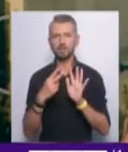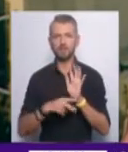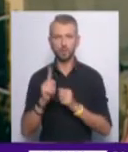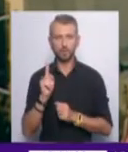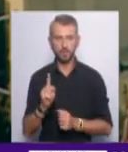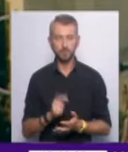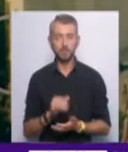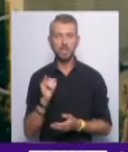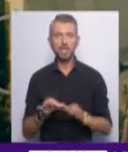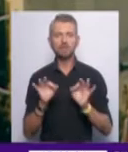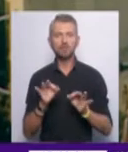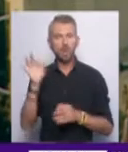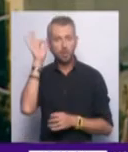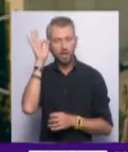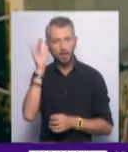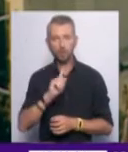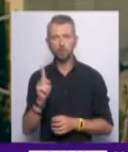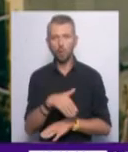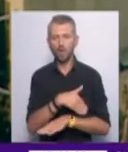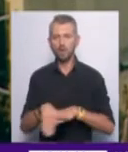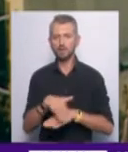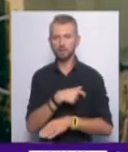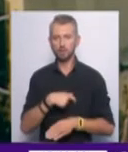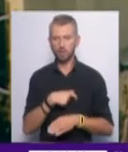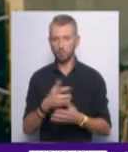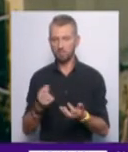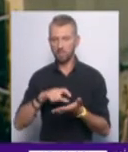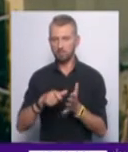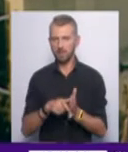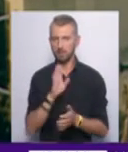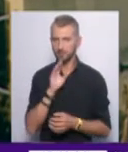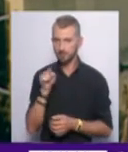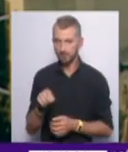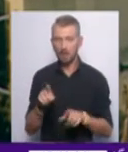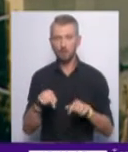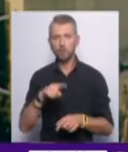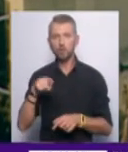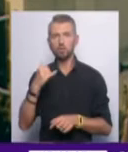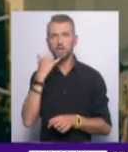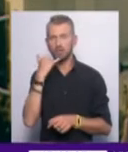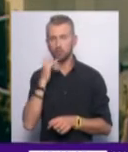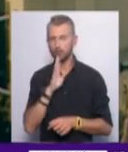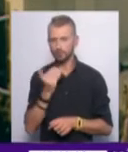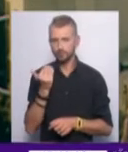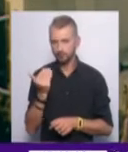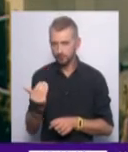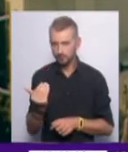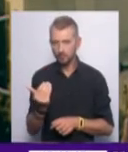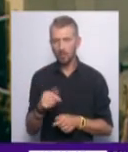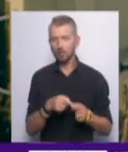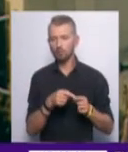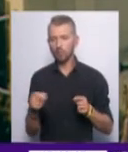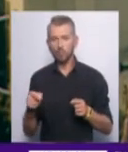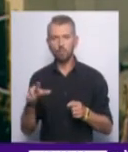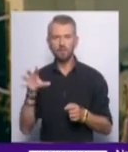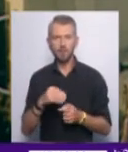223-09-71. Ну і, звичайно, нагадаю, що адреса депутатської приймальні пані Тетяни Меліхової, а також номер телефону її депутатської приймальні впродовж всього